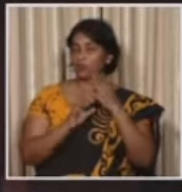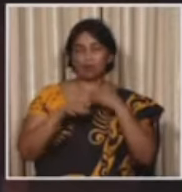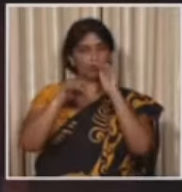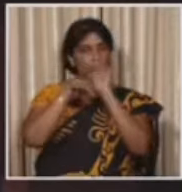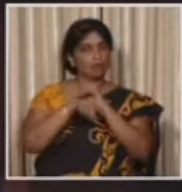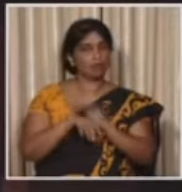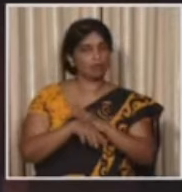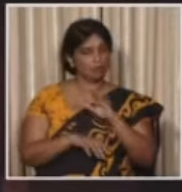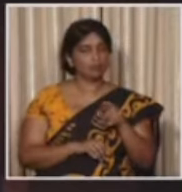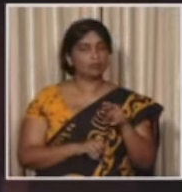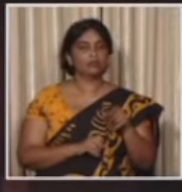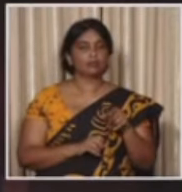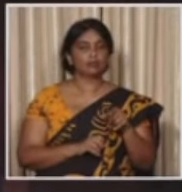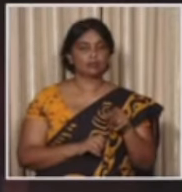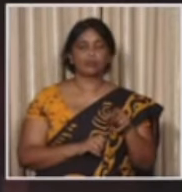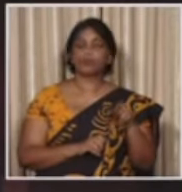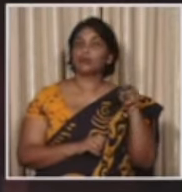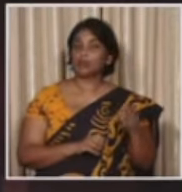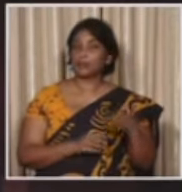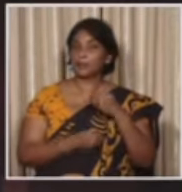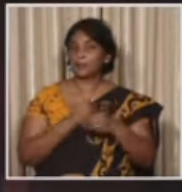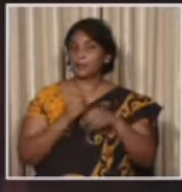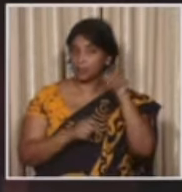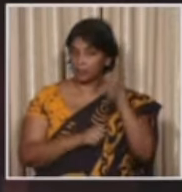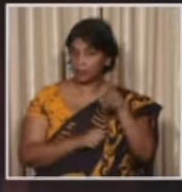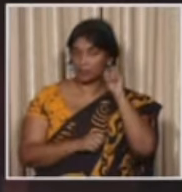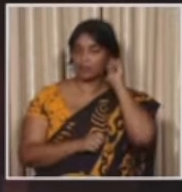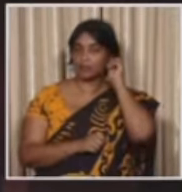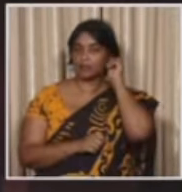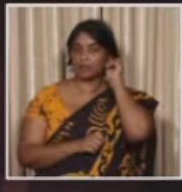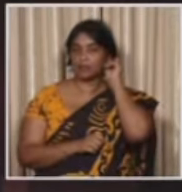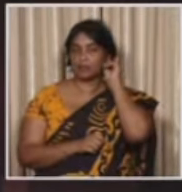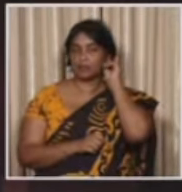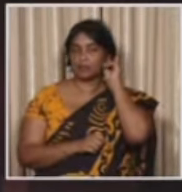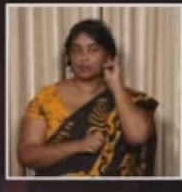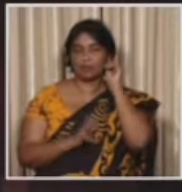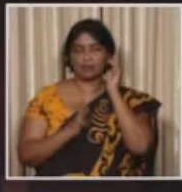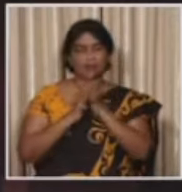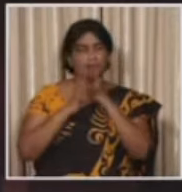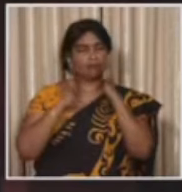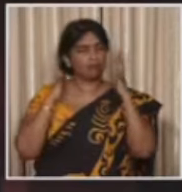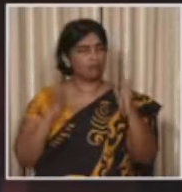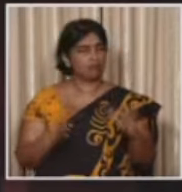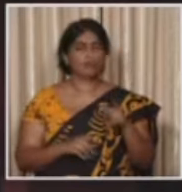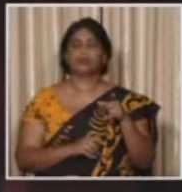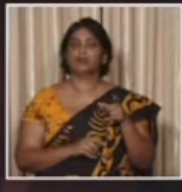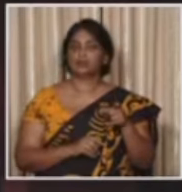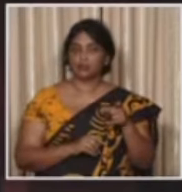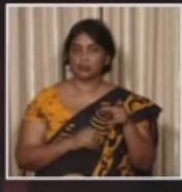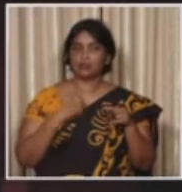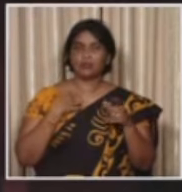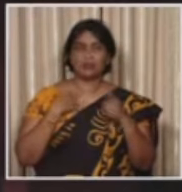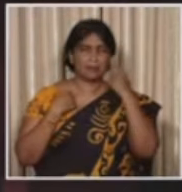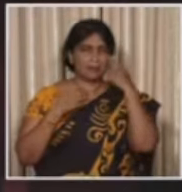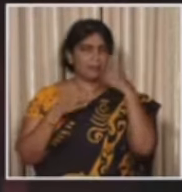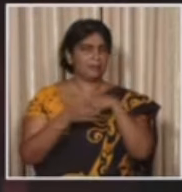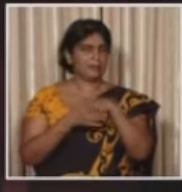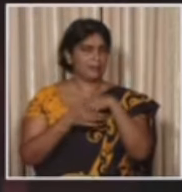තිබෙනවා මේ ව්‍යවසායකින් මහා අසීමිත